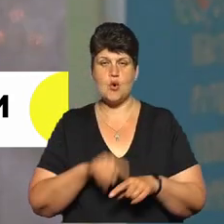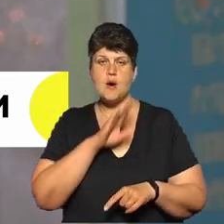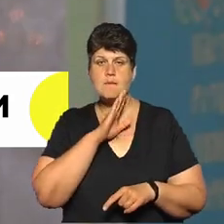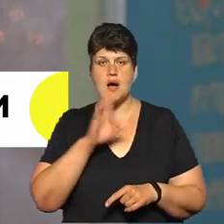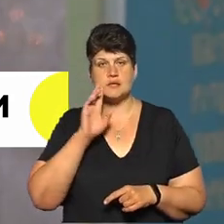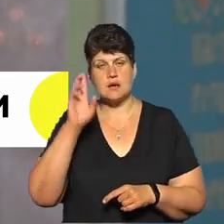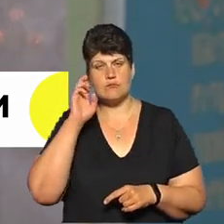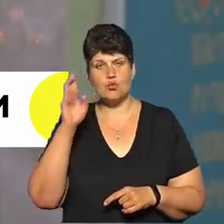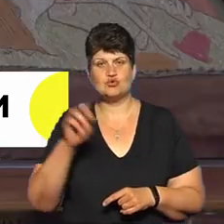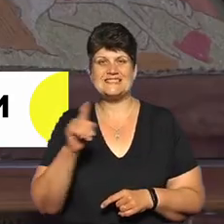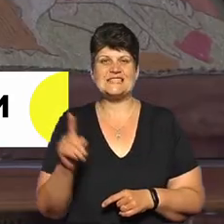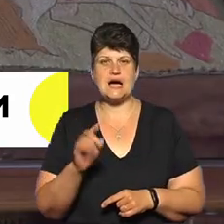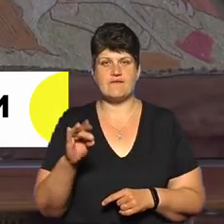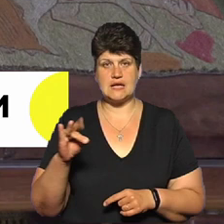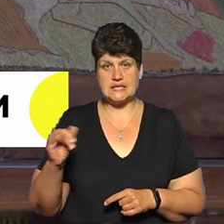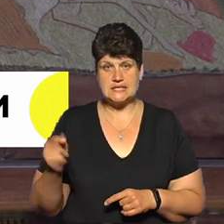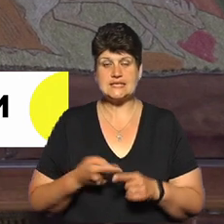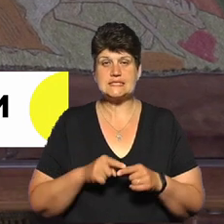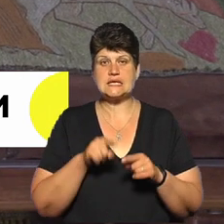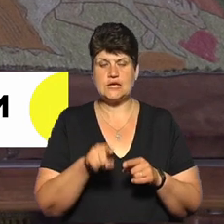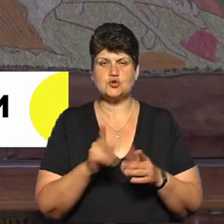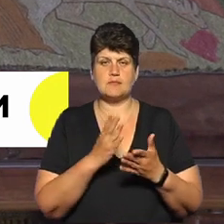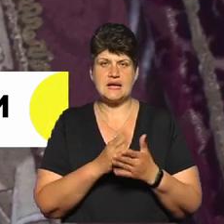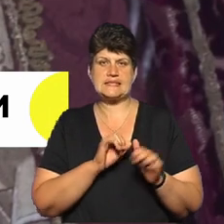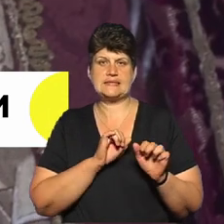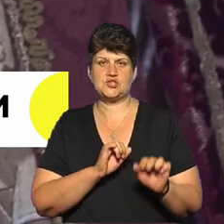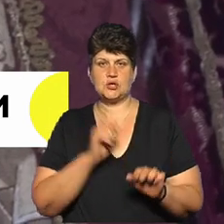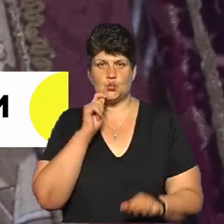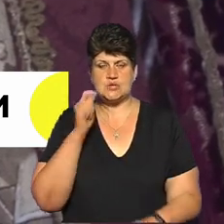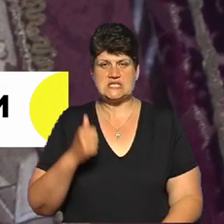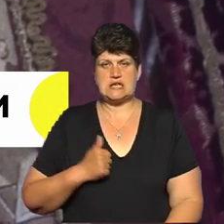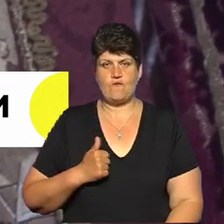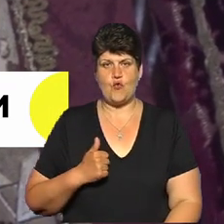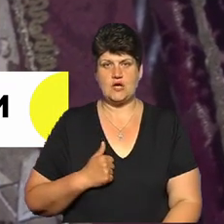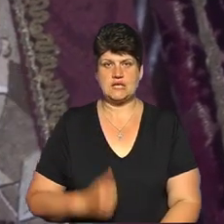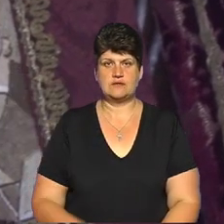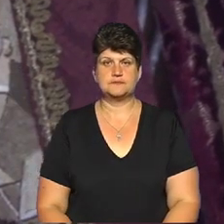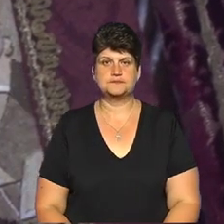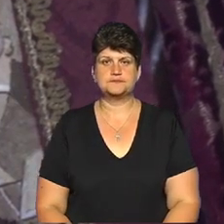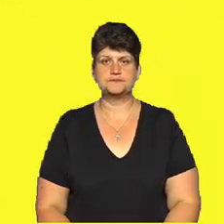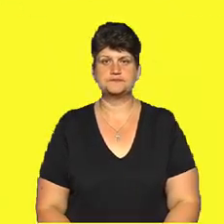які мають захищати воїнів. Соломія Струз, Андрій Бодак. Новини на Суспільному. Тернопіль.